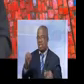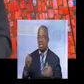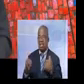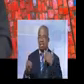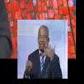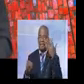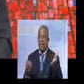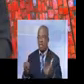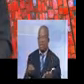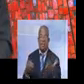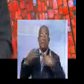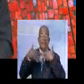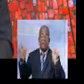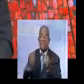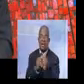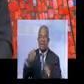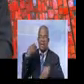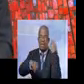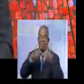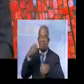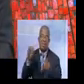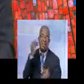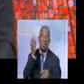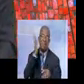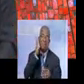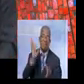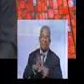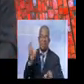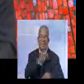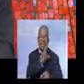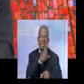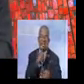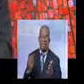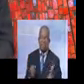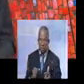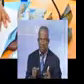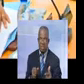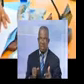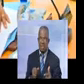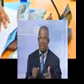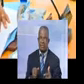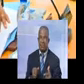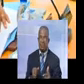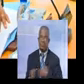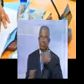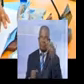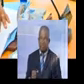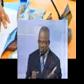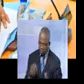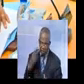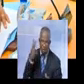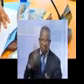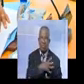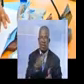d'éliminer cette difficulté qui consiste à loger les agents et personnels des forces de